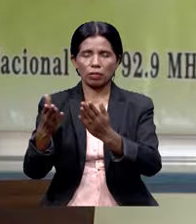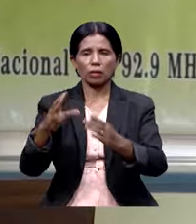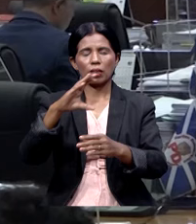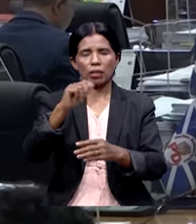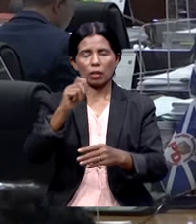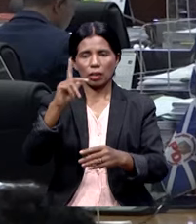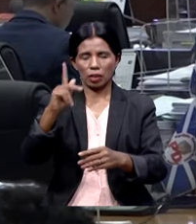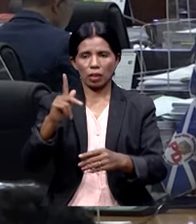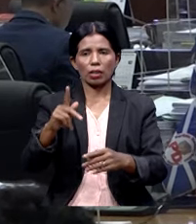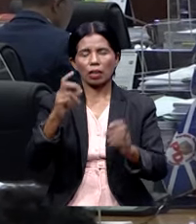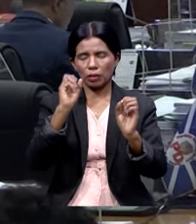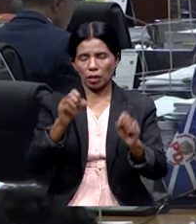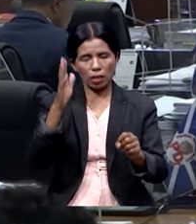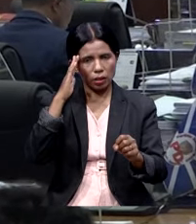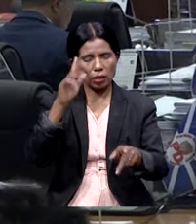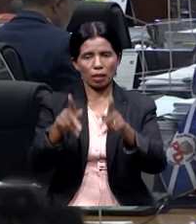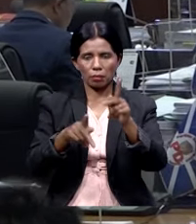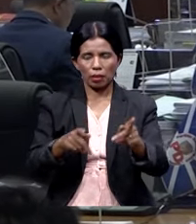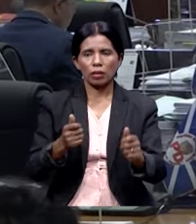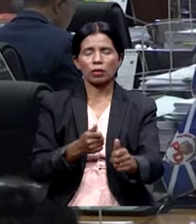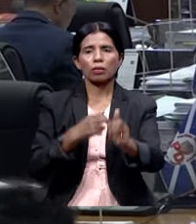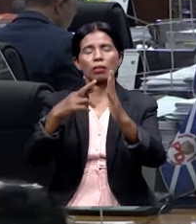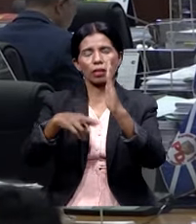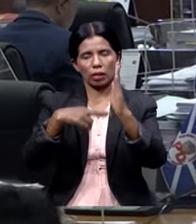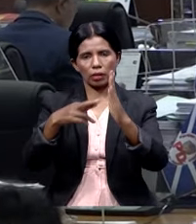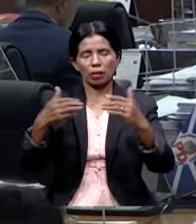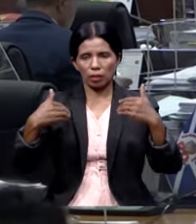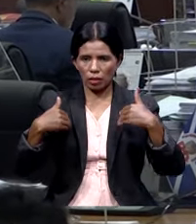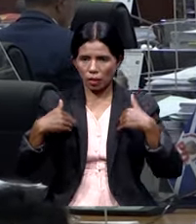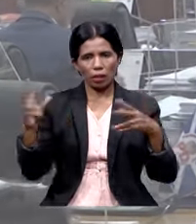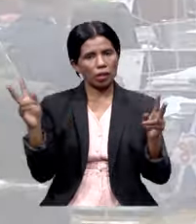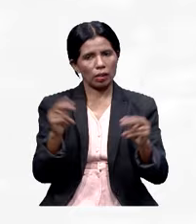kat ho di hatene kandidatu ne kumpri requisitus nebe ia ulae.